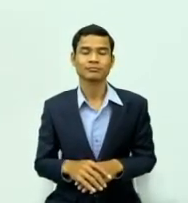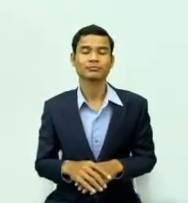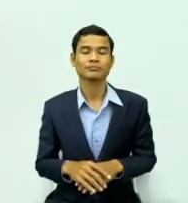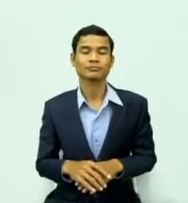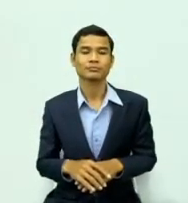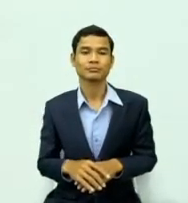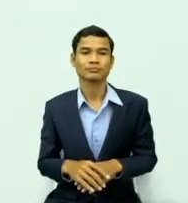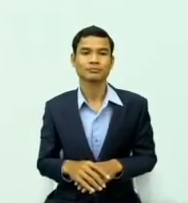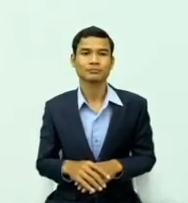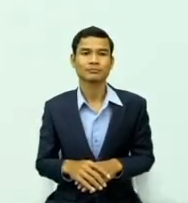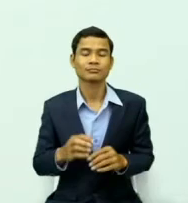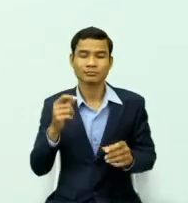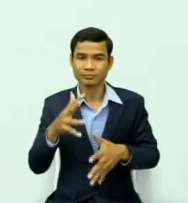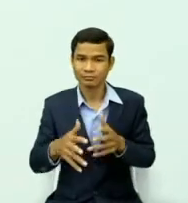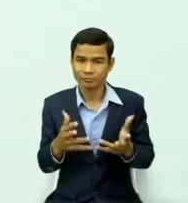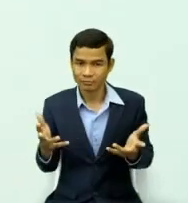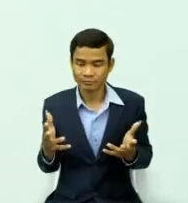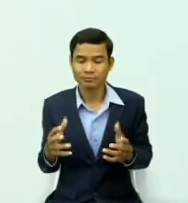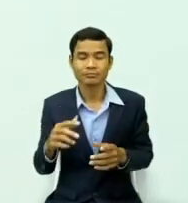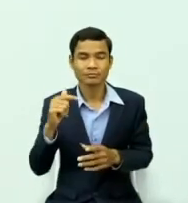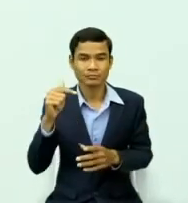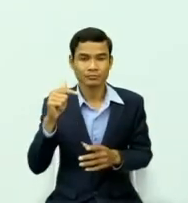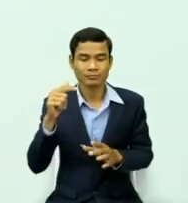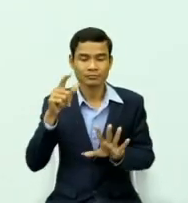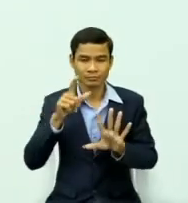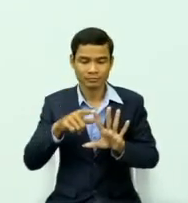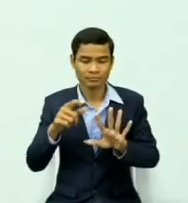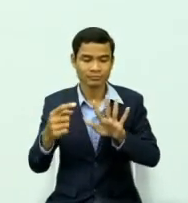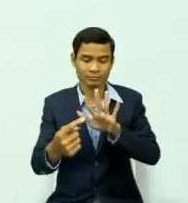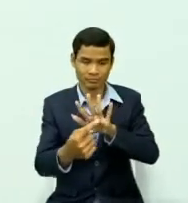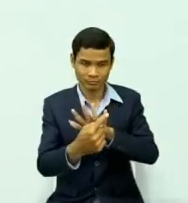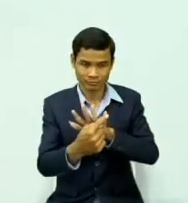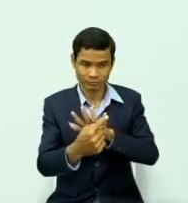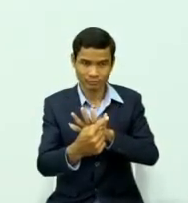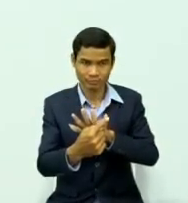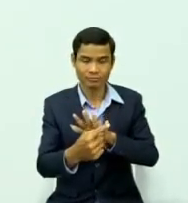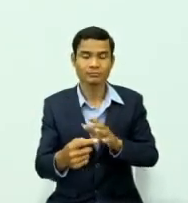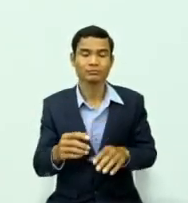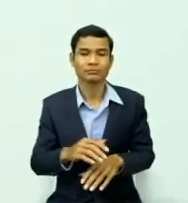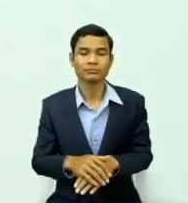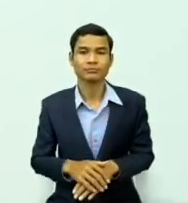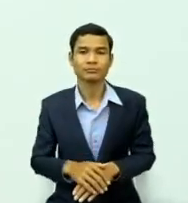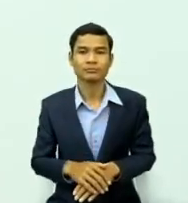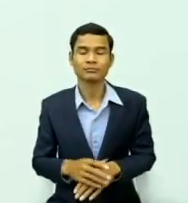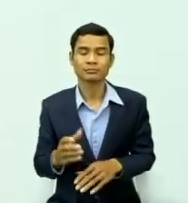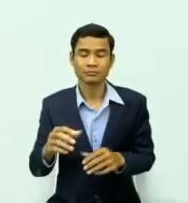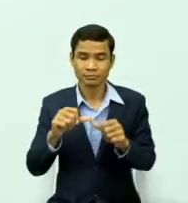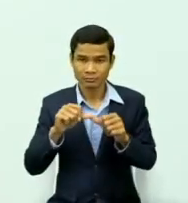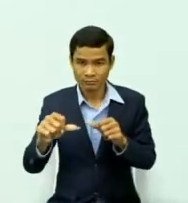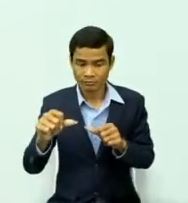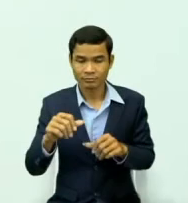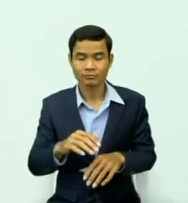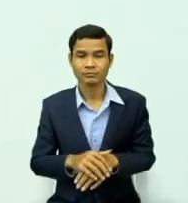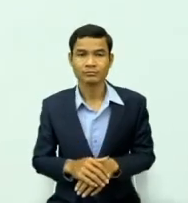chà ăn thá ngò á ngờ ta chuyện bằng